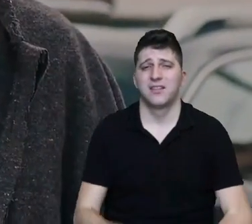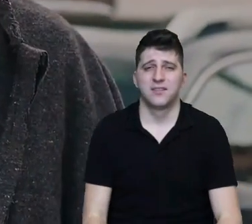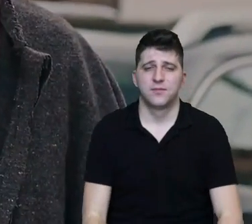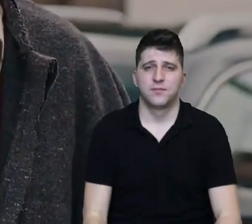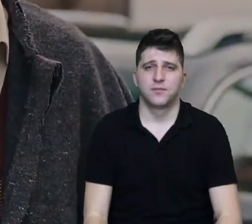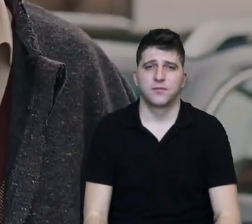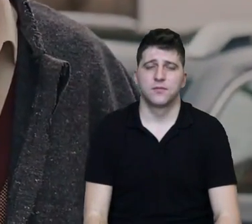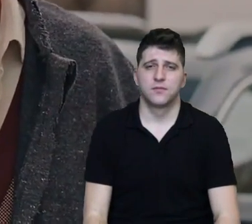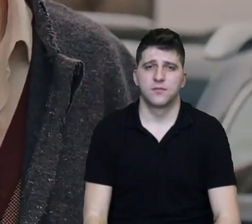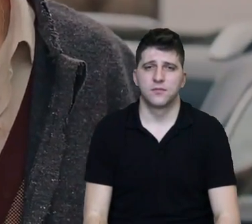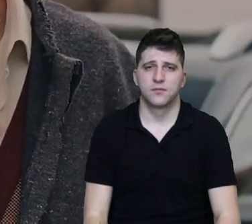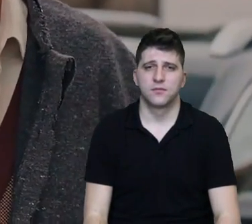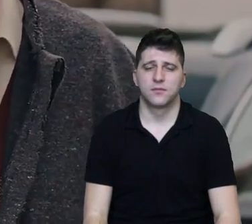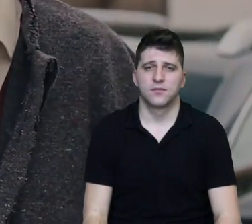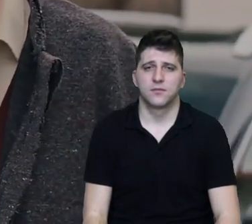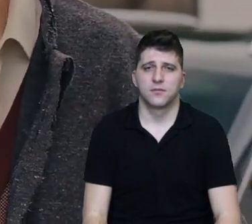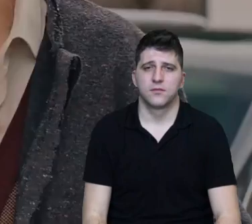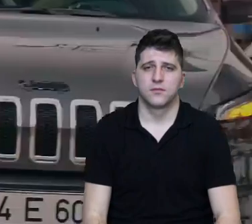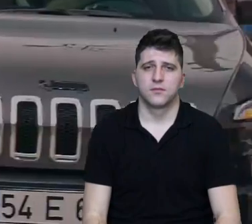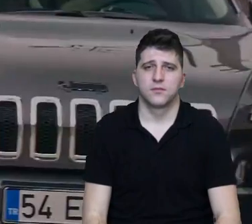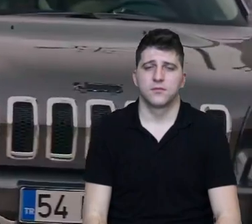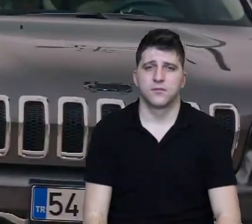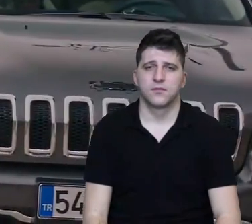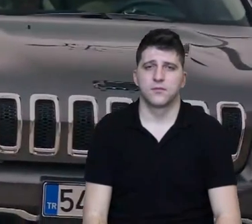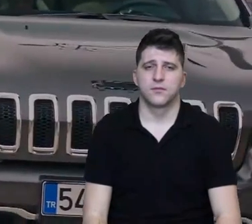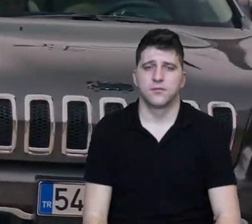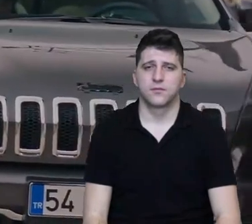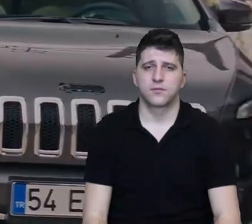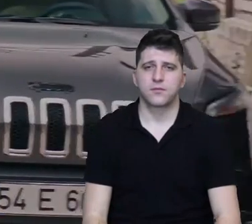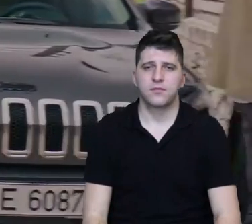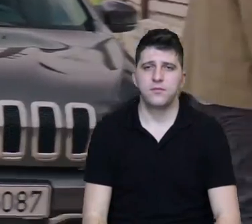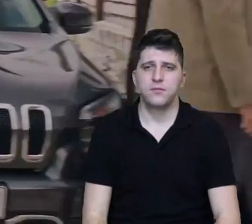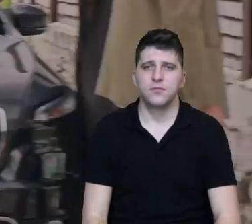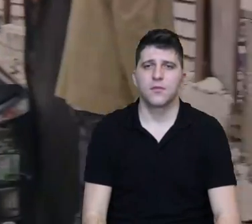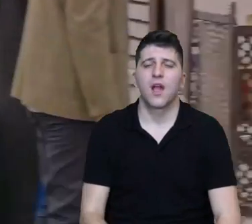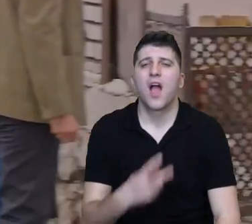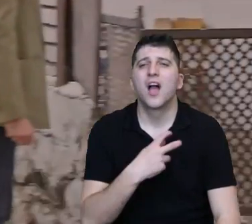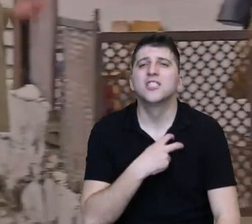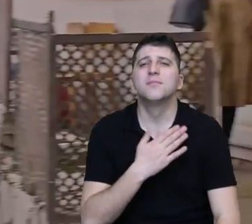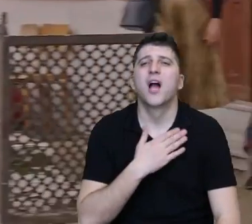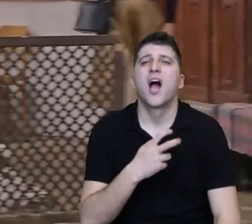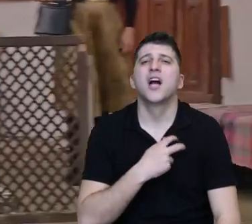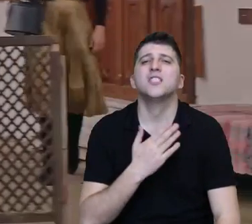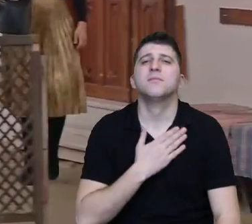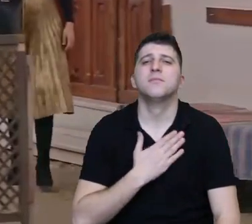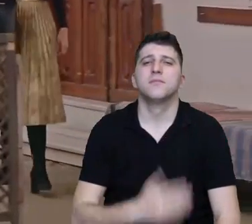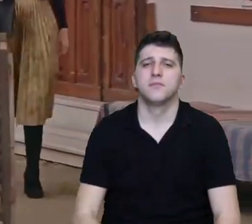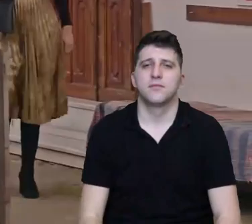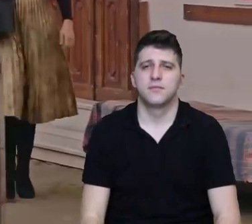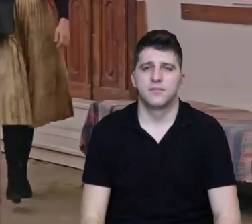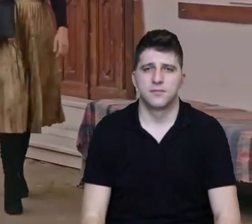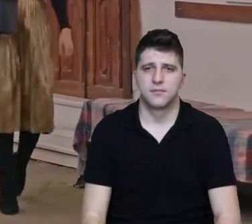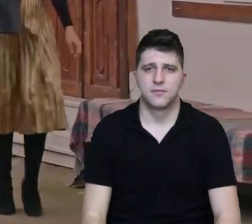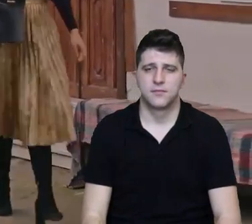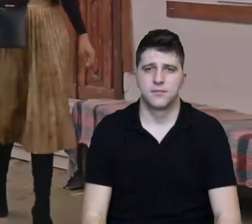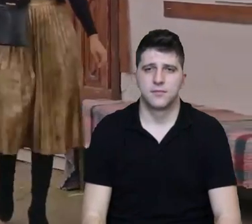yöneldi. Oral'ın üstünde aba gibi bir şey var. Arkasında duran Fatih de fakirleşmiş. Börteçinem. Gökçe şık